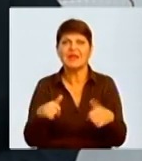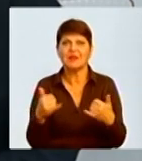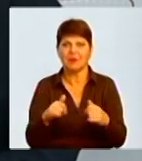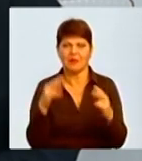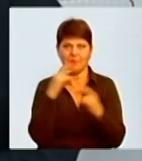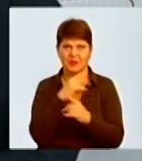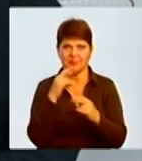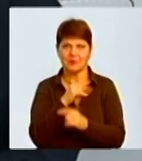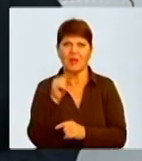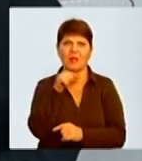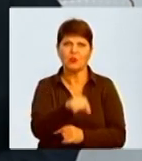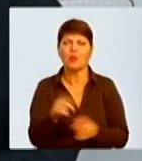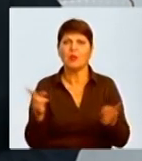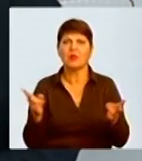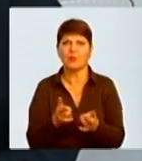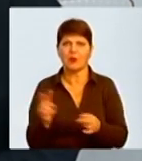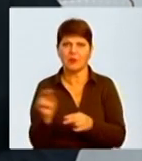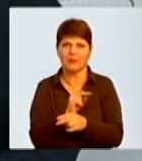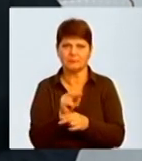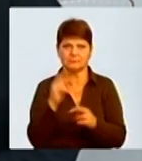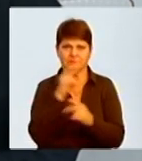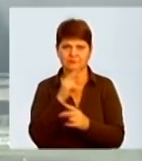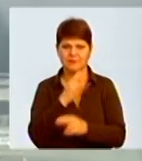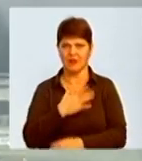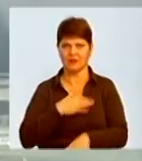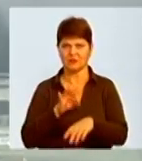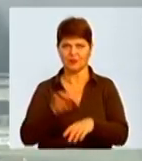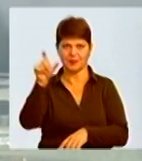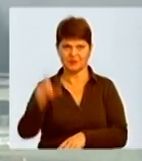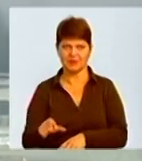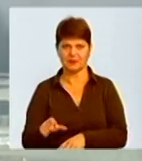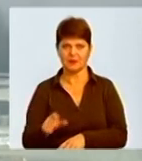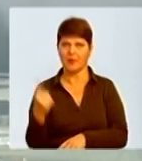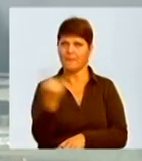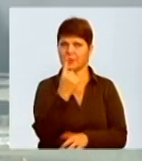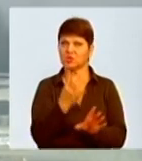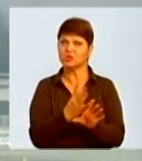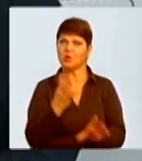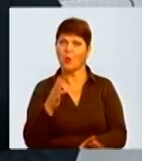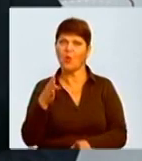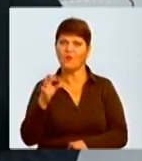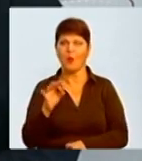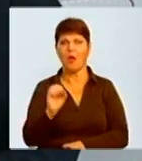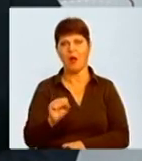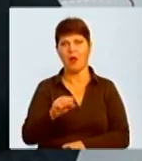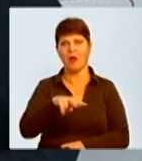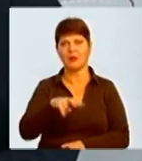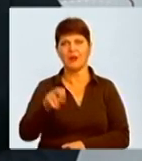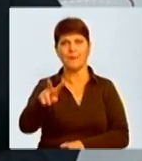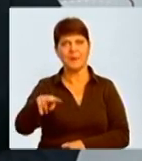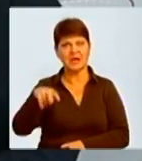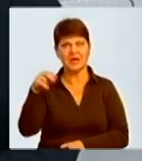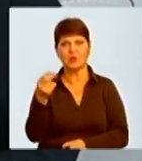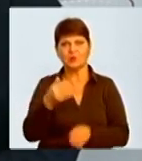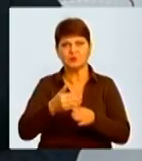тих необхідних ліків, які потребують наші пацієнти, можливо, першочергово. Але паралельно з цим виділяються кошти на